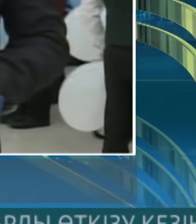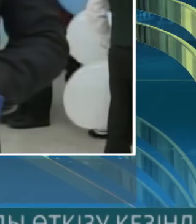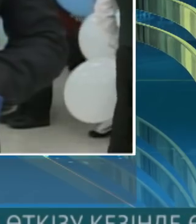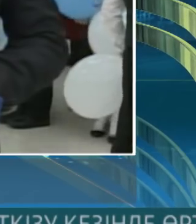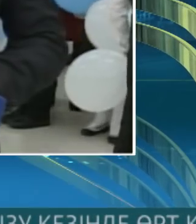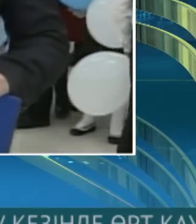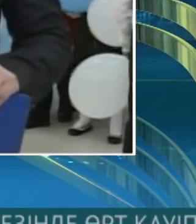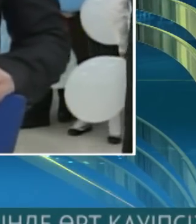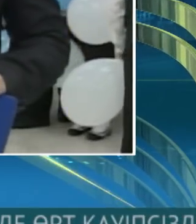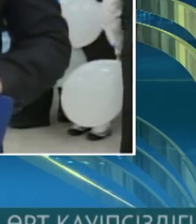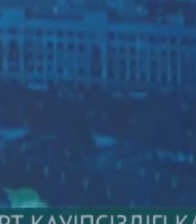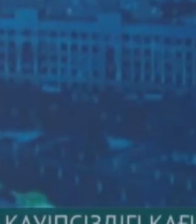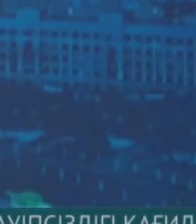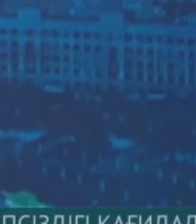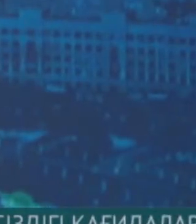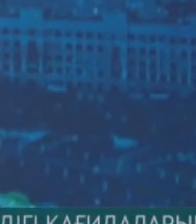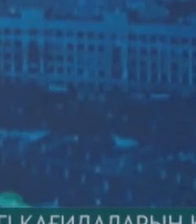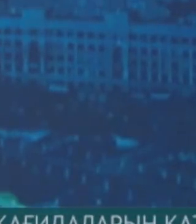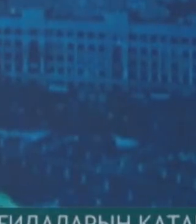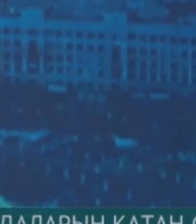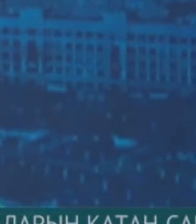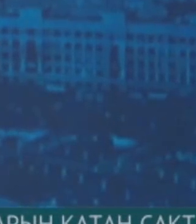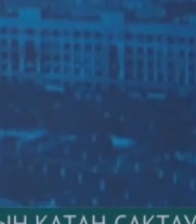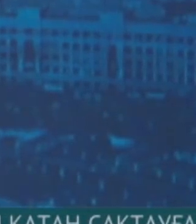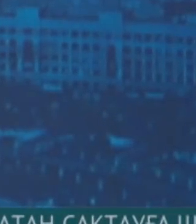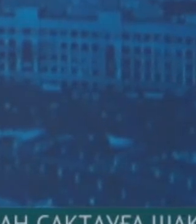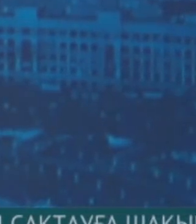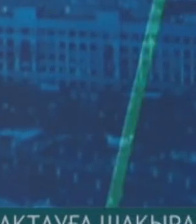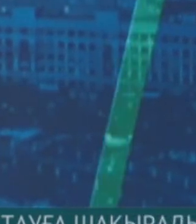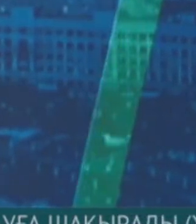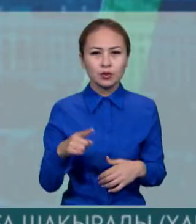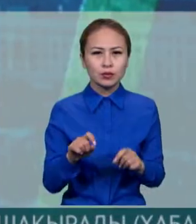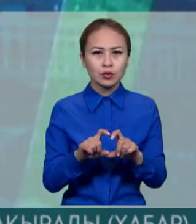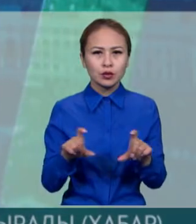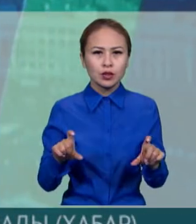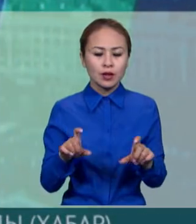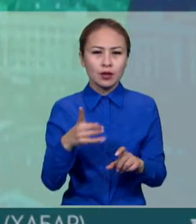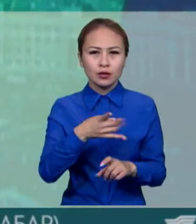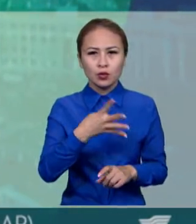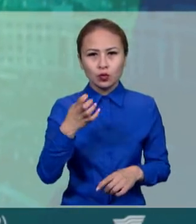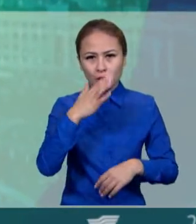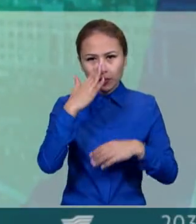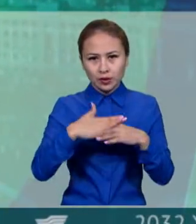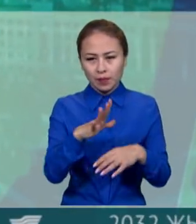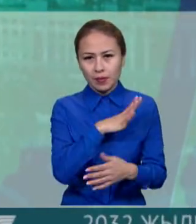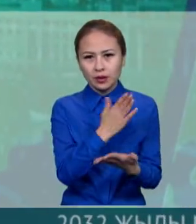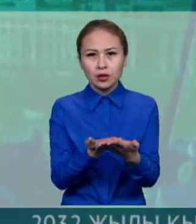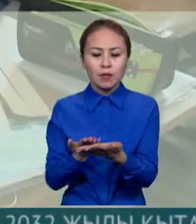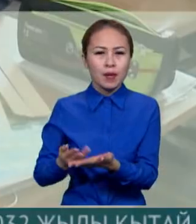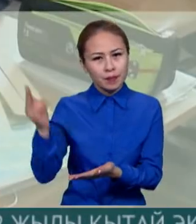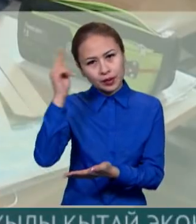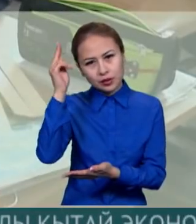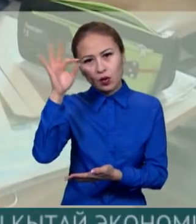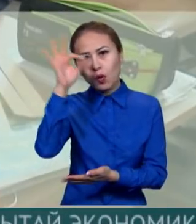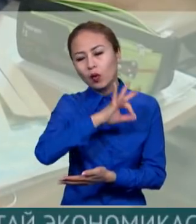Мереке құтты болсын. Жалпы ел аумағында егемендік жылдары 1400 мектеп салынды. Онда дәріс алатын білімді